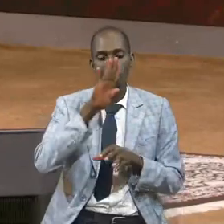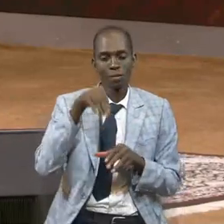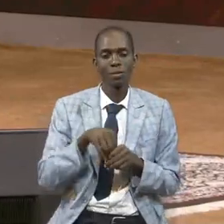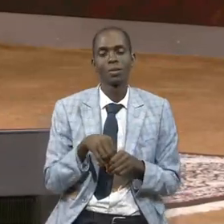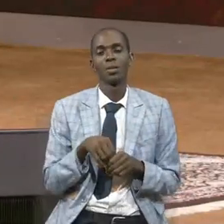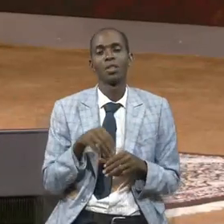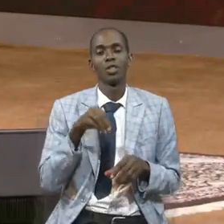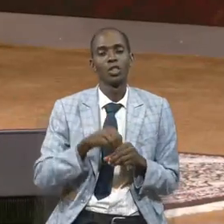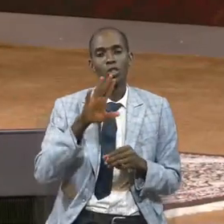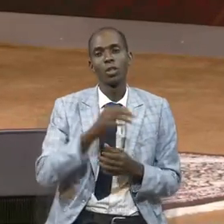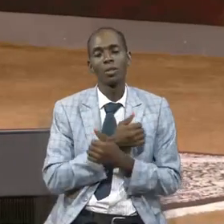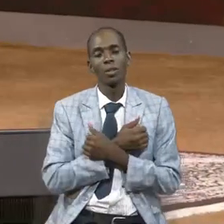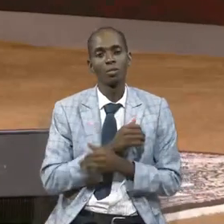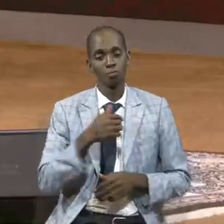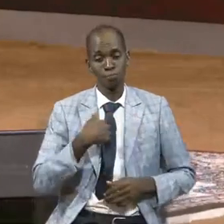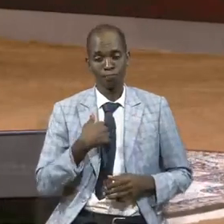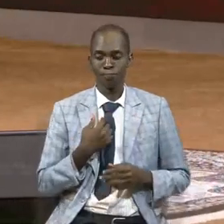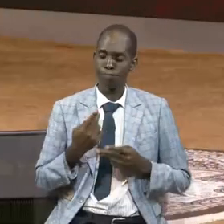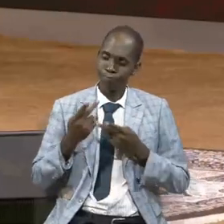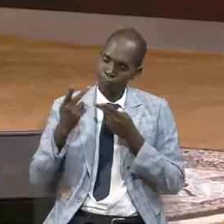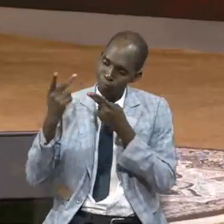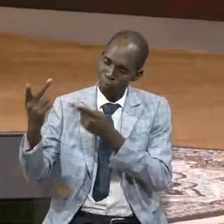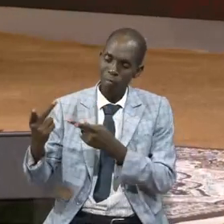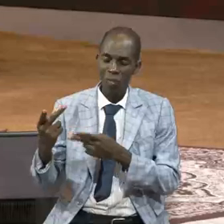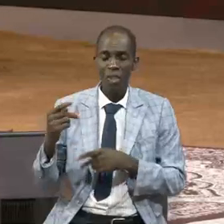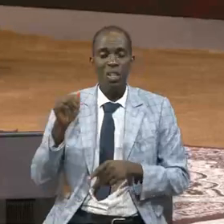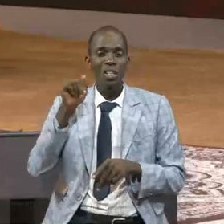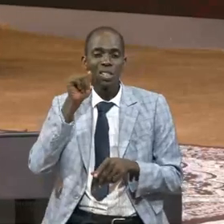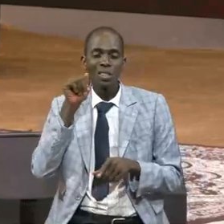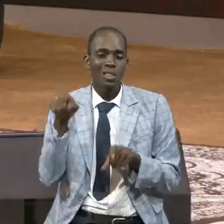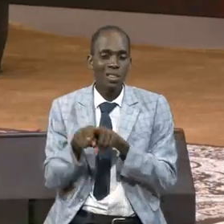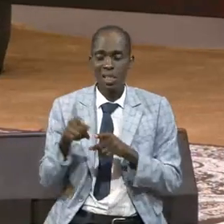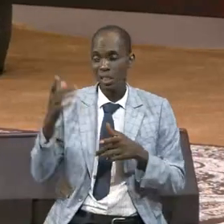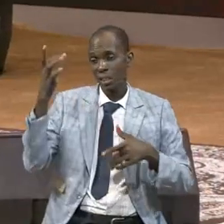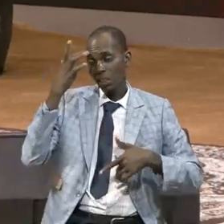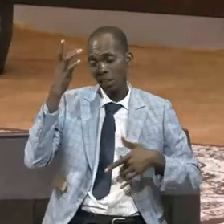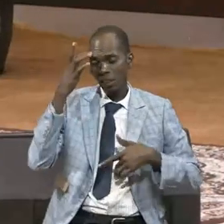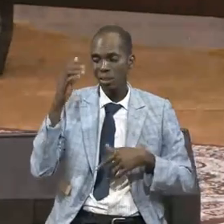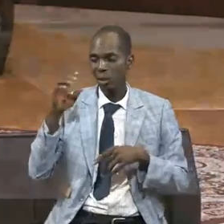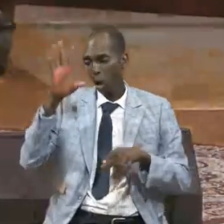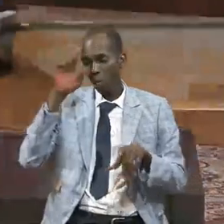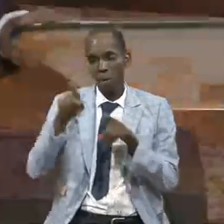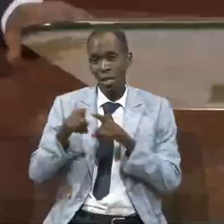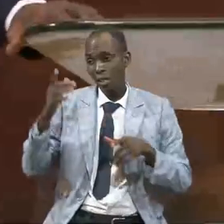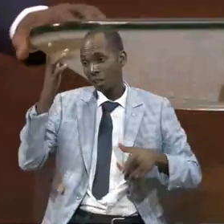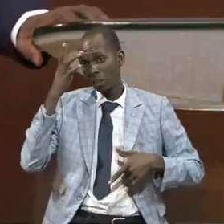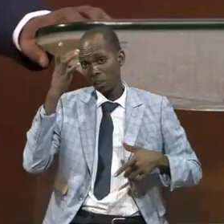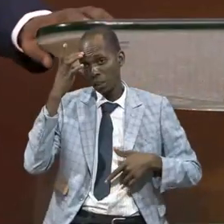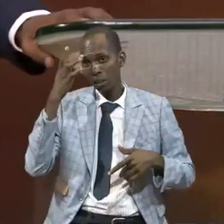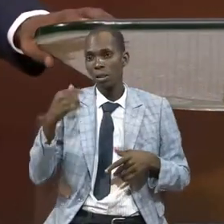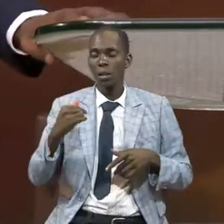de se présenter dans cet amour. Je rends visite à une sœur malade, à un frère malade, et